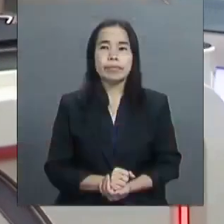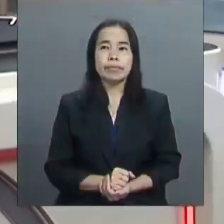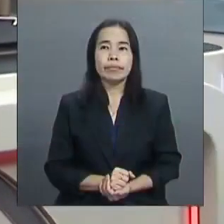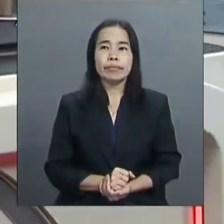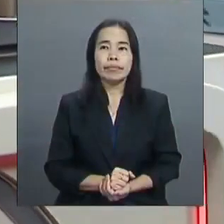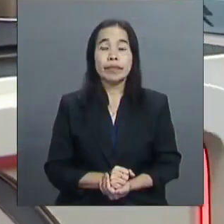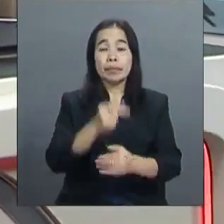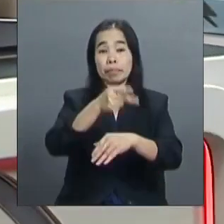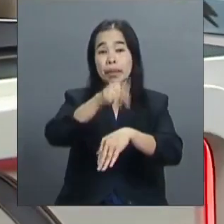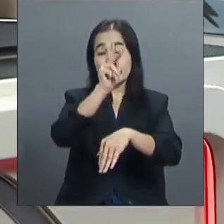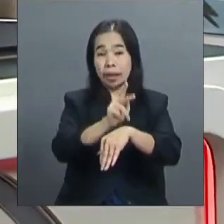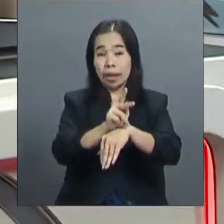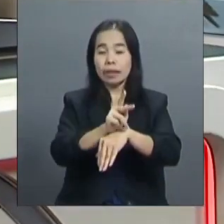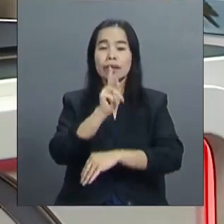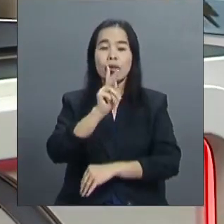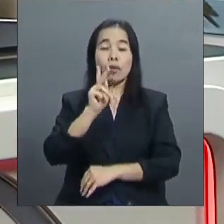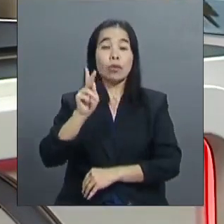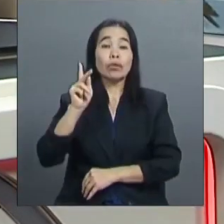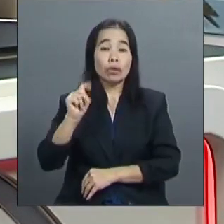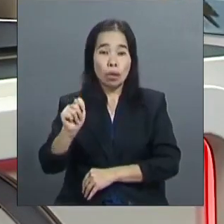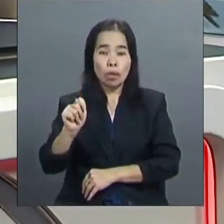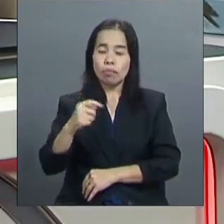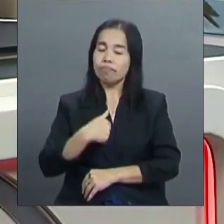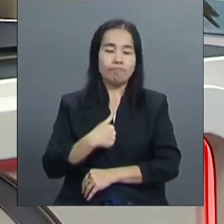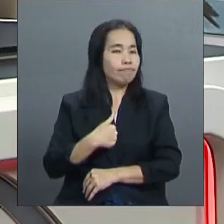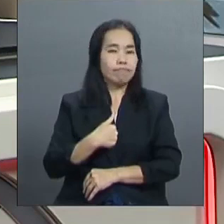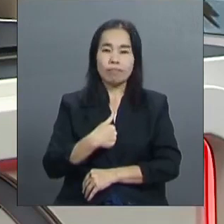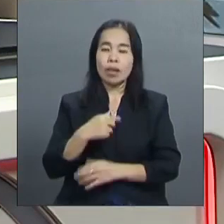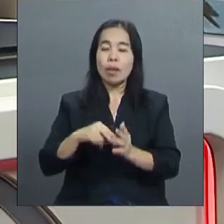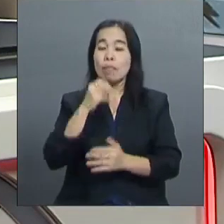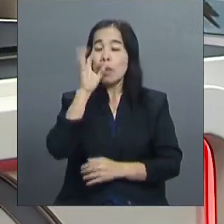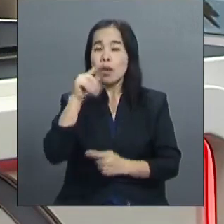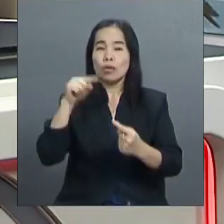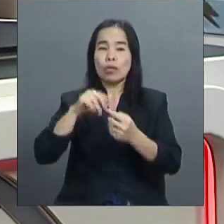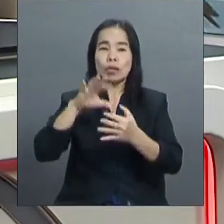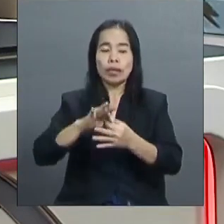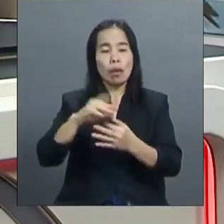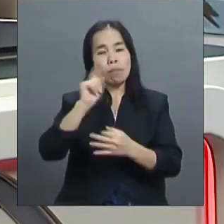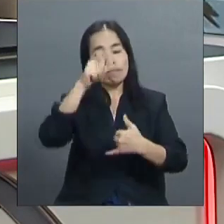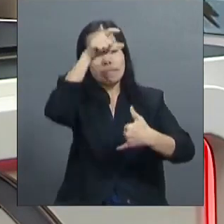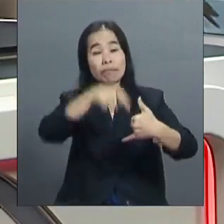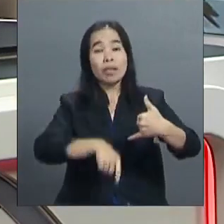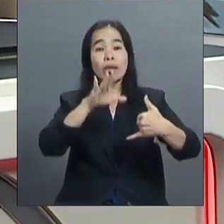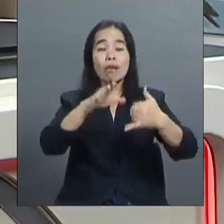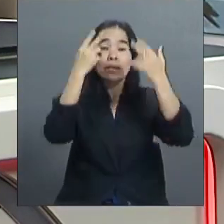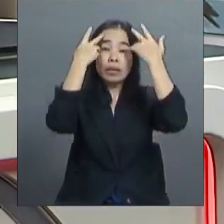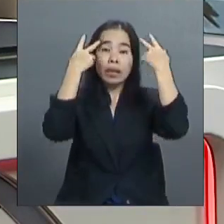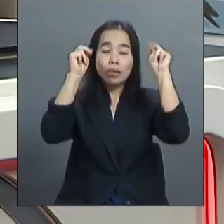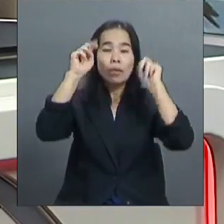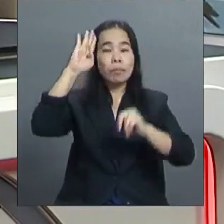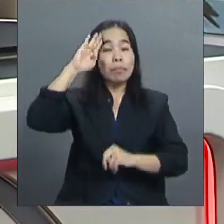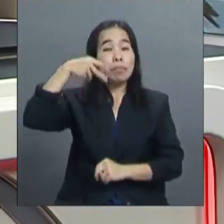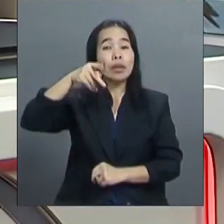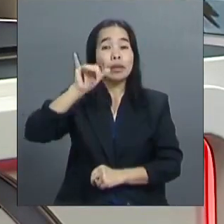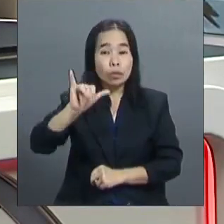ประธานคณะกรรมการการเลือกตั้งหรือกกตปฏิเสธให้ความเห็นนะคะถึงสถานะของพลเอกประยุทธ์จันทร์โอชาตามที่มีกระแสวิพากษ์วิจารณ์